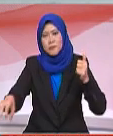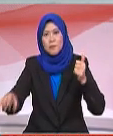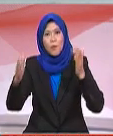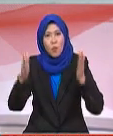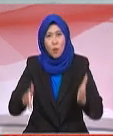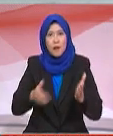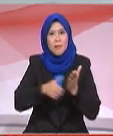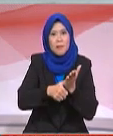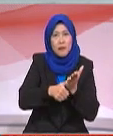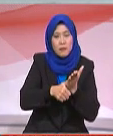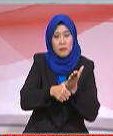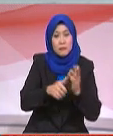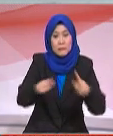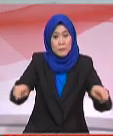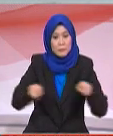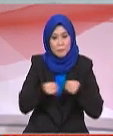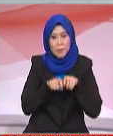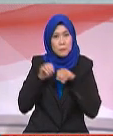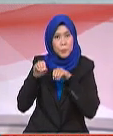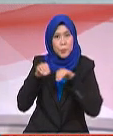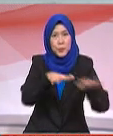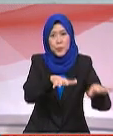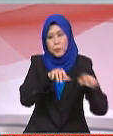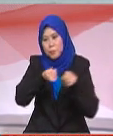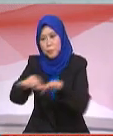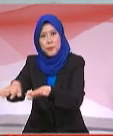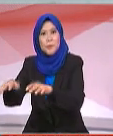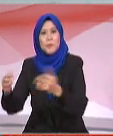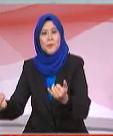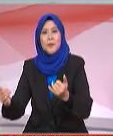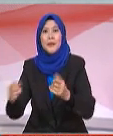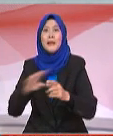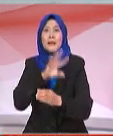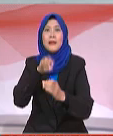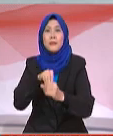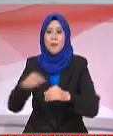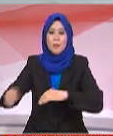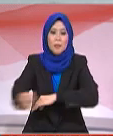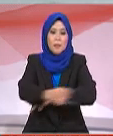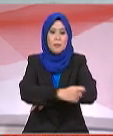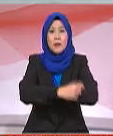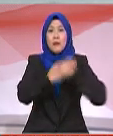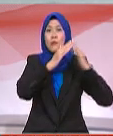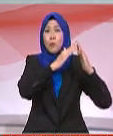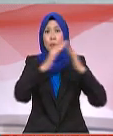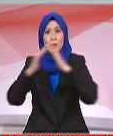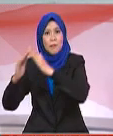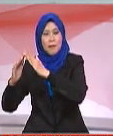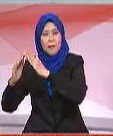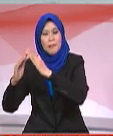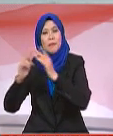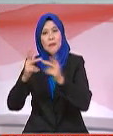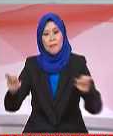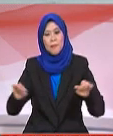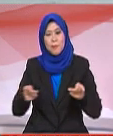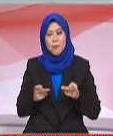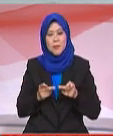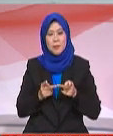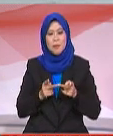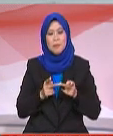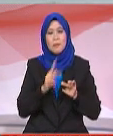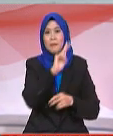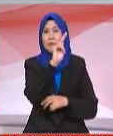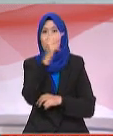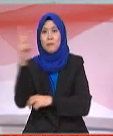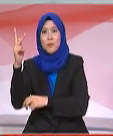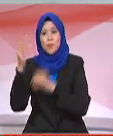penagihan dadah ini diserbu yang mana melibatkan taman-taman perumahan dan juga kawasan-kawasan kebun